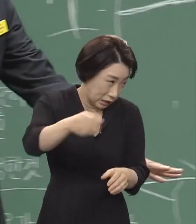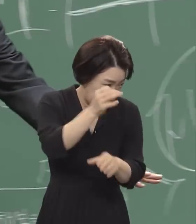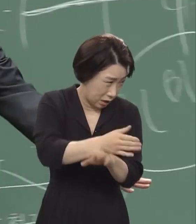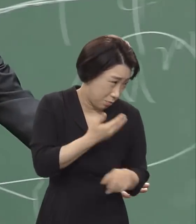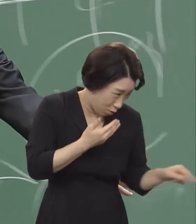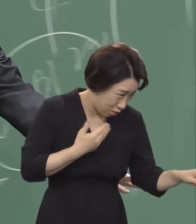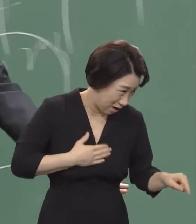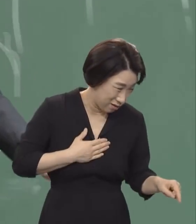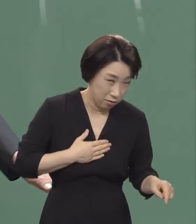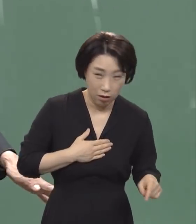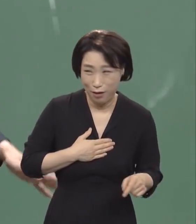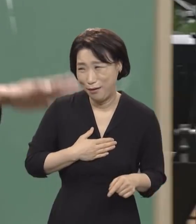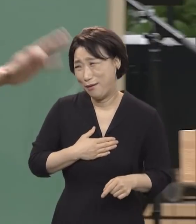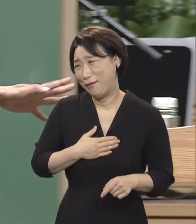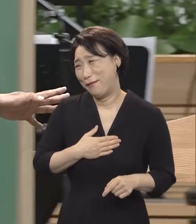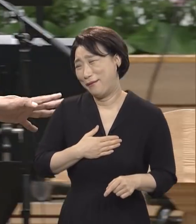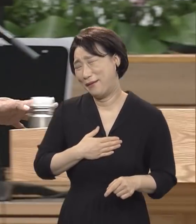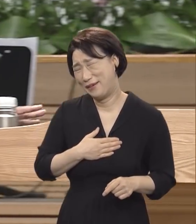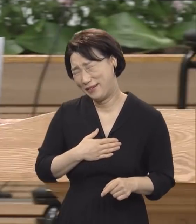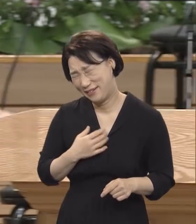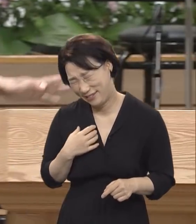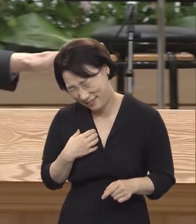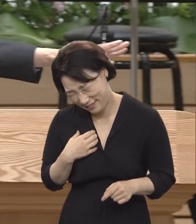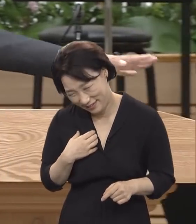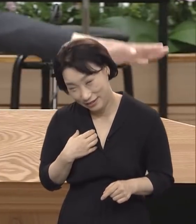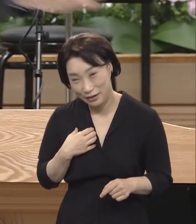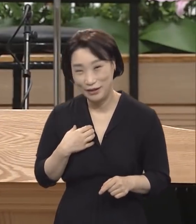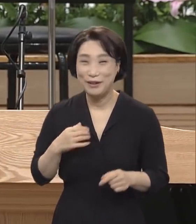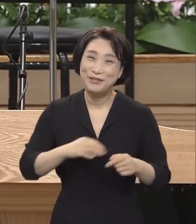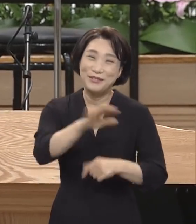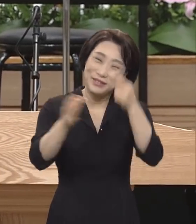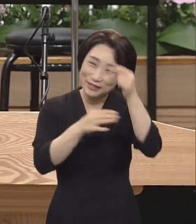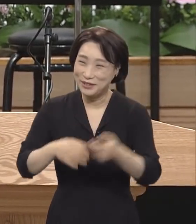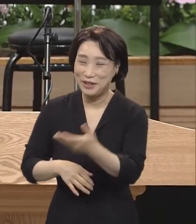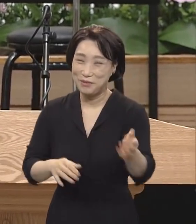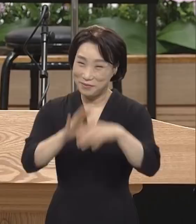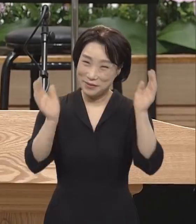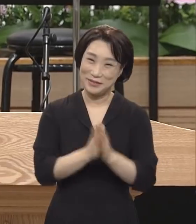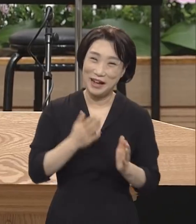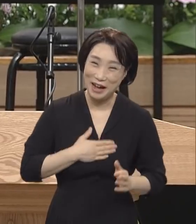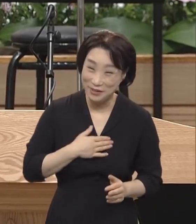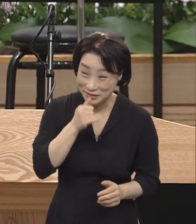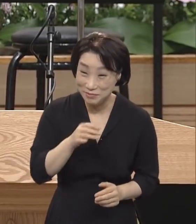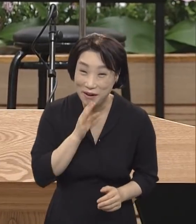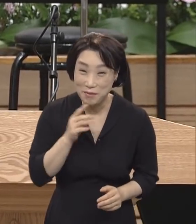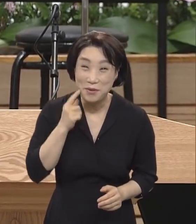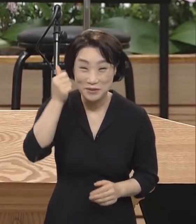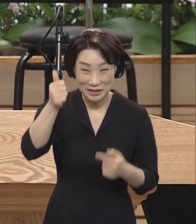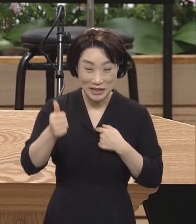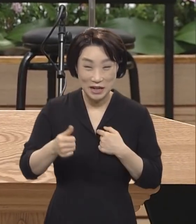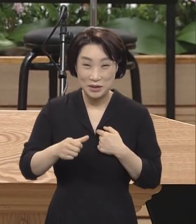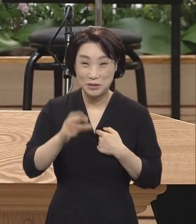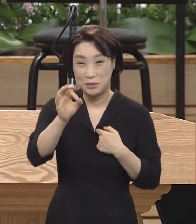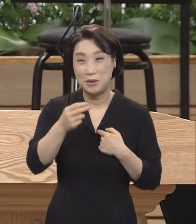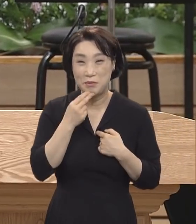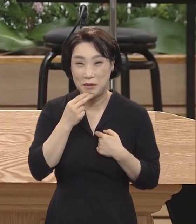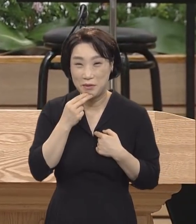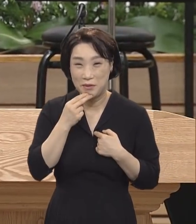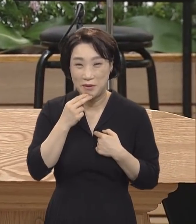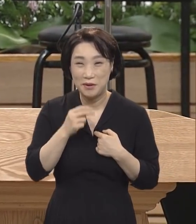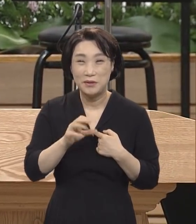눈물겹지 진짜 눈물겹지 우리 교인들이 다 알아 당연 목사 돈 없는 거 가난한 거 다 한다니까